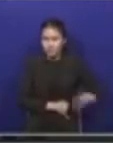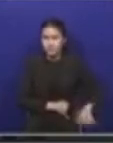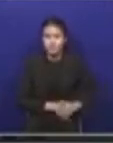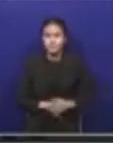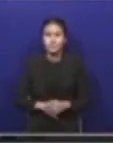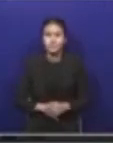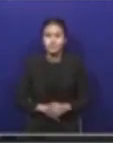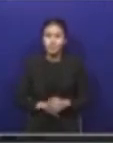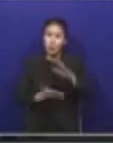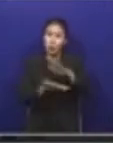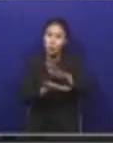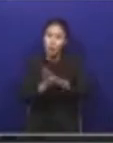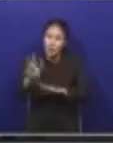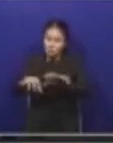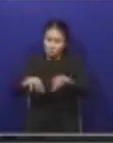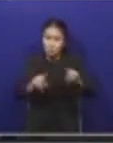โรงเรียนต่างๆอ้าวไล่จากโรงเรียนชายแดนพม่าบ้านแม่โกนเกนลงเรียนทีกับเอ้ออยู่ห่างไกลอยู่ชายแดนเขมรกันไปตาลเขาหมดเลยมาโรงเรียนบ้านผือบ้านเชื่อมเขตของทางเพศอยู่ท่าไหนบ้านโพธิ์โนนแดงบ้านดงหมูไชยเจริญบ้านนารายณ์ท่านตัดเขาเรียบเลย